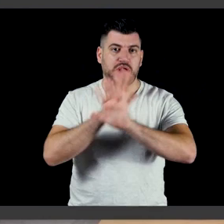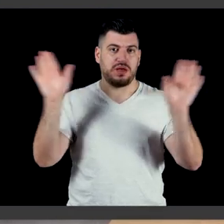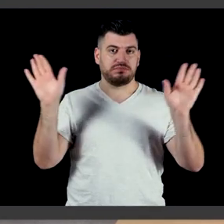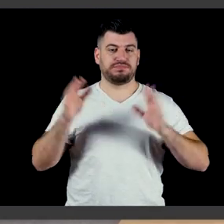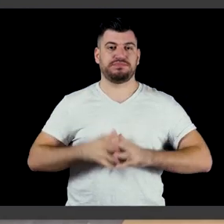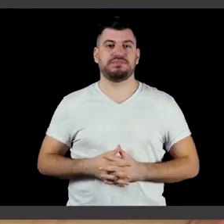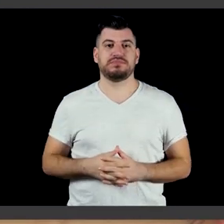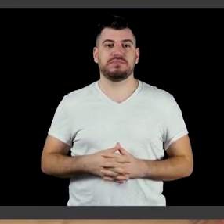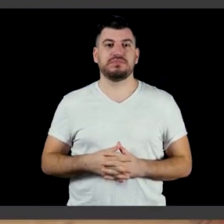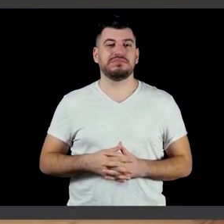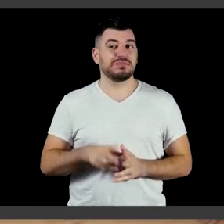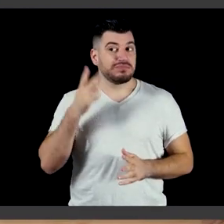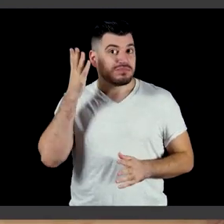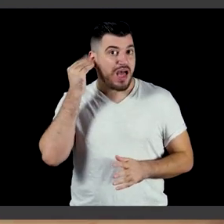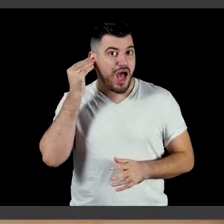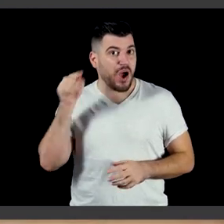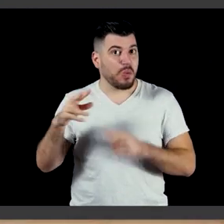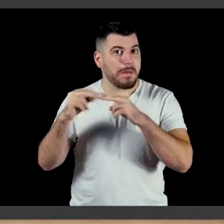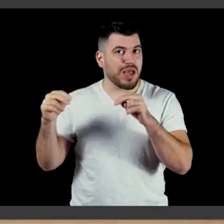τίποτα άλλο.